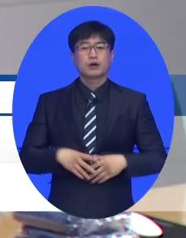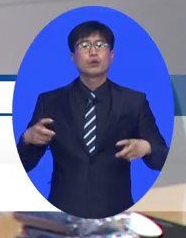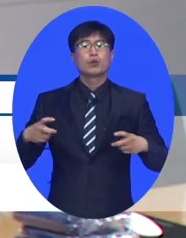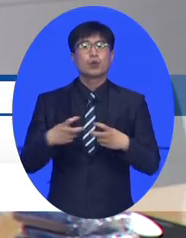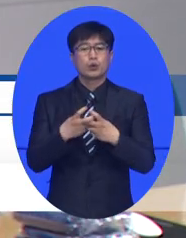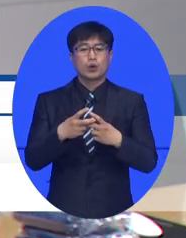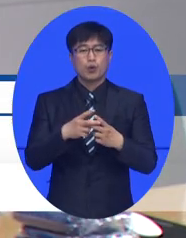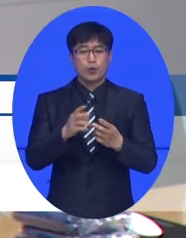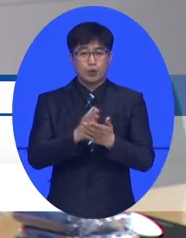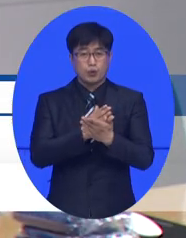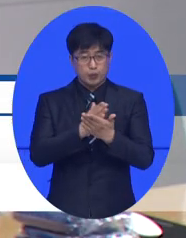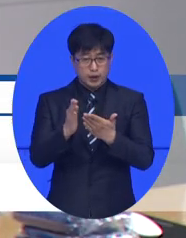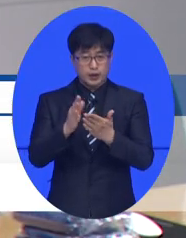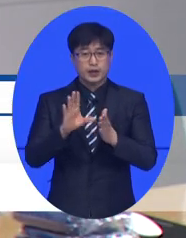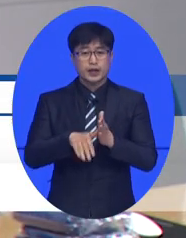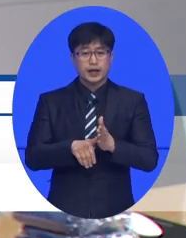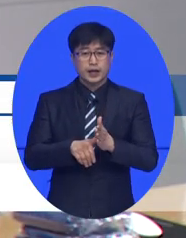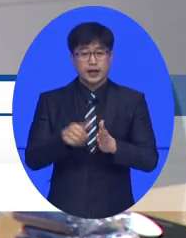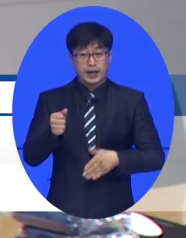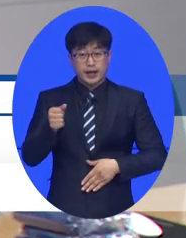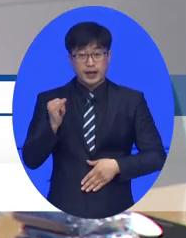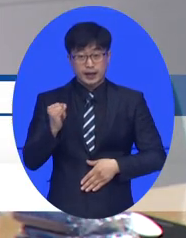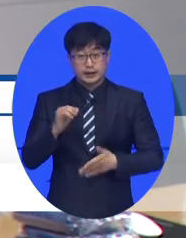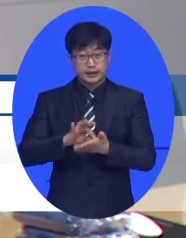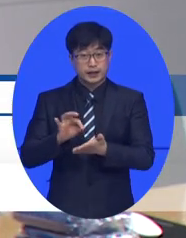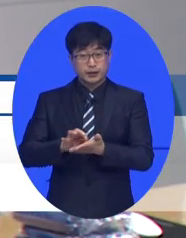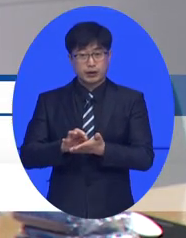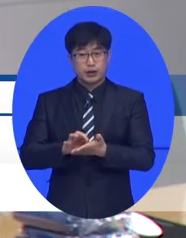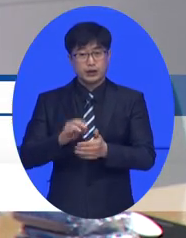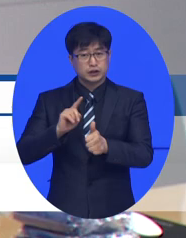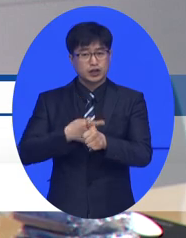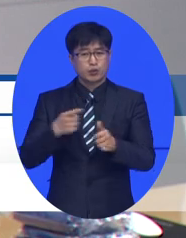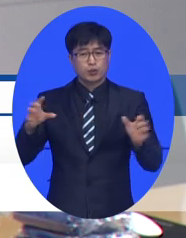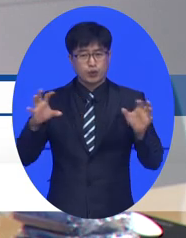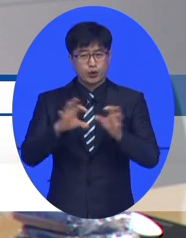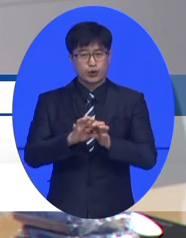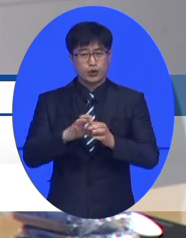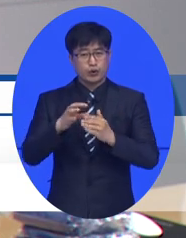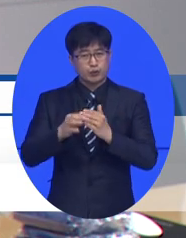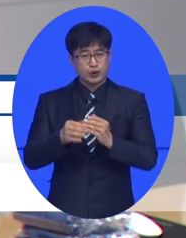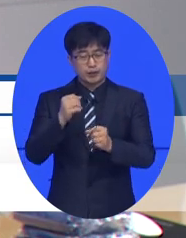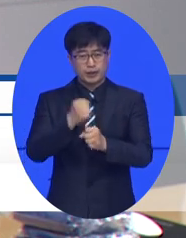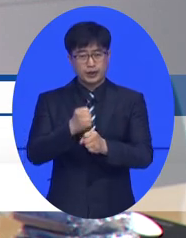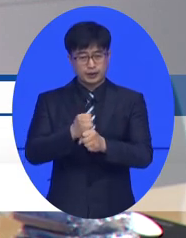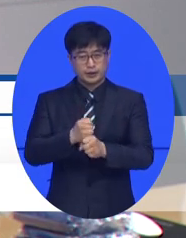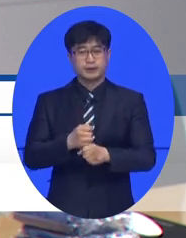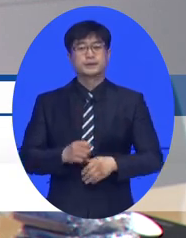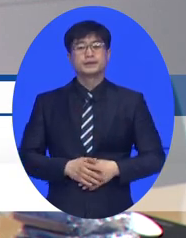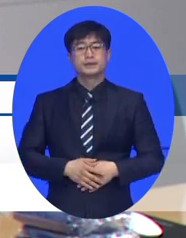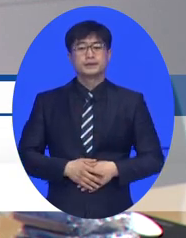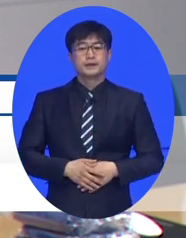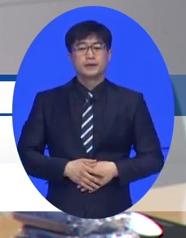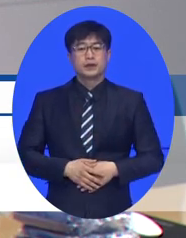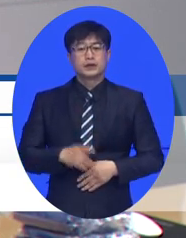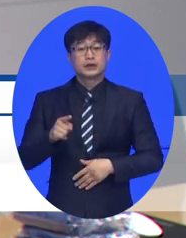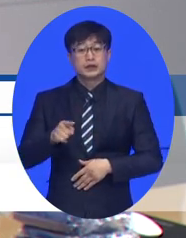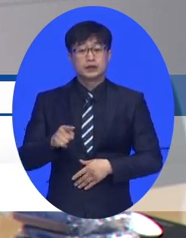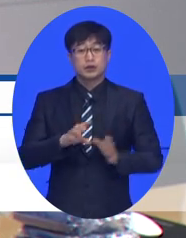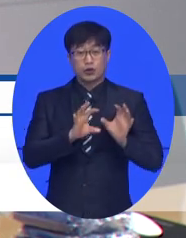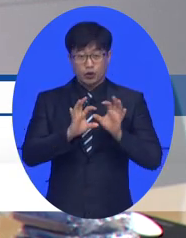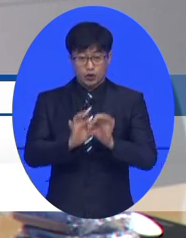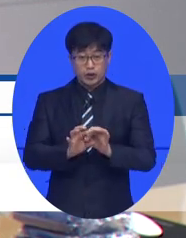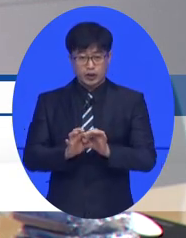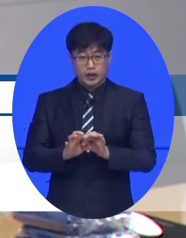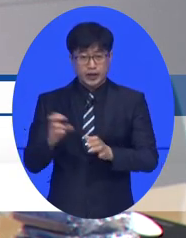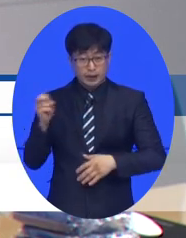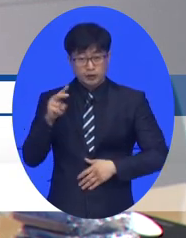교통사고를 선별할 때 챗GPT API를 이용하여 자동으로 연계하는 시스템을 만들겠습니다. 이렇게 연계된